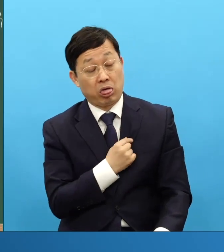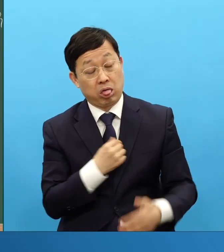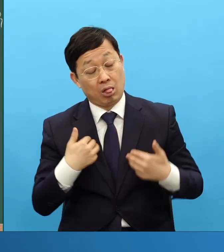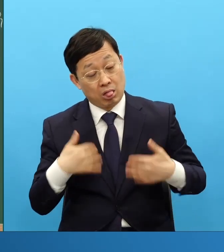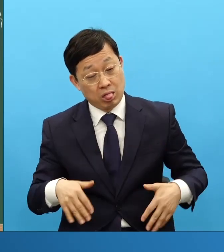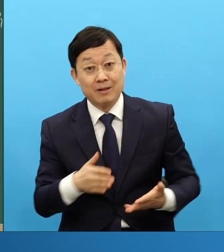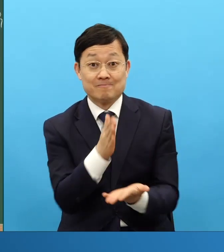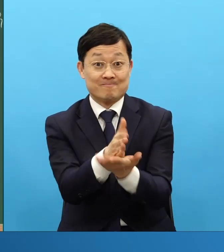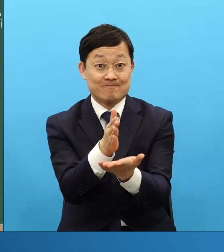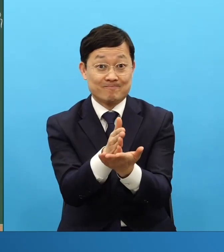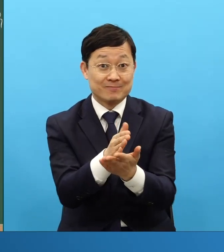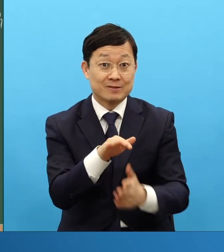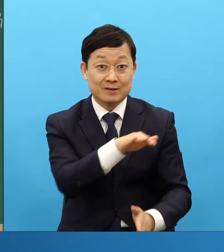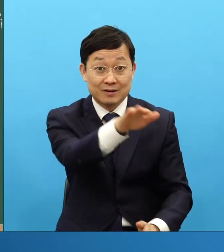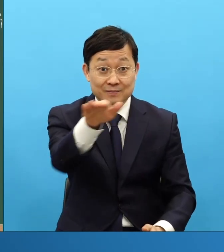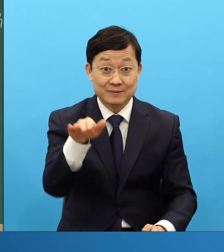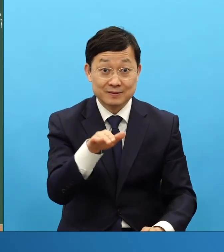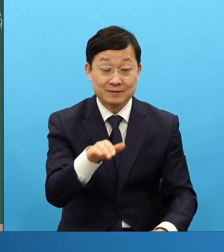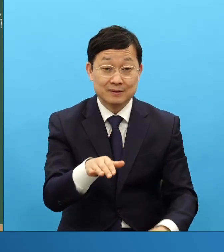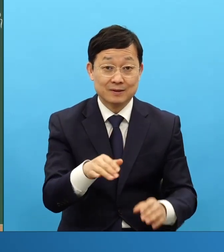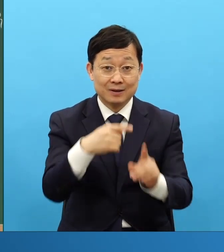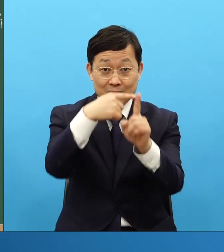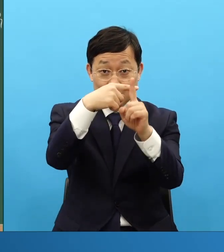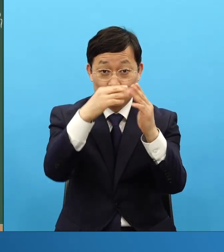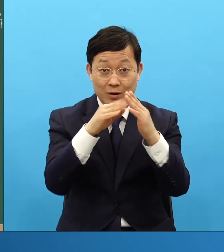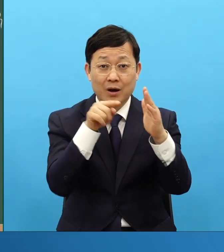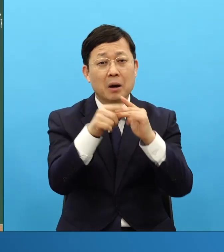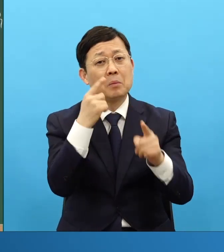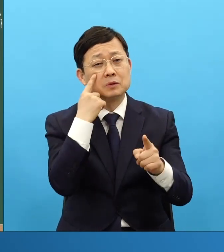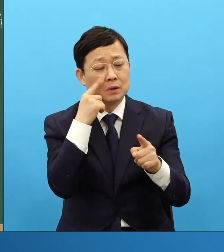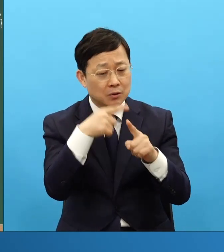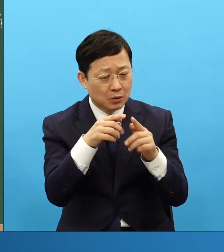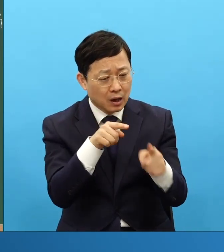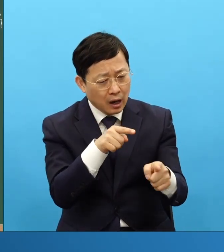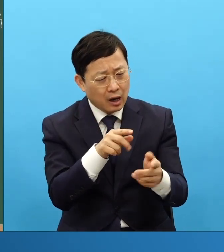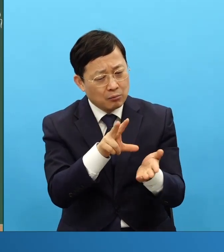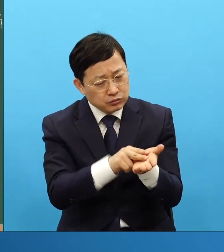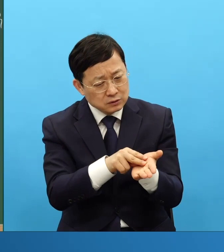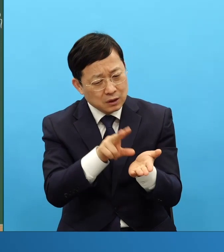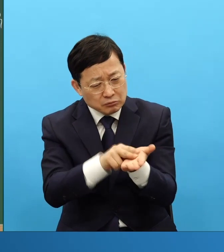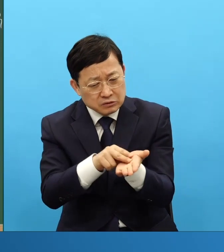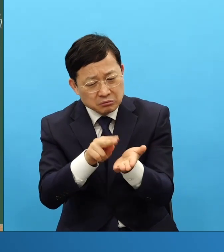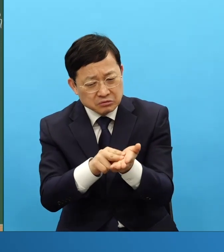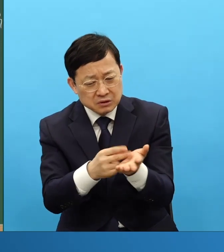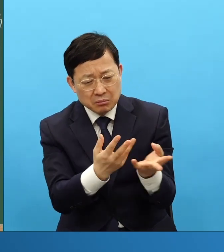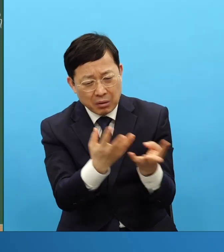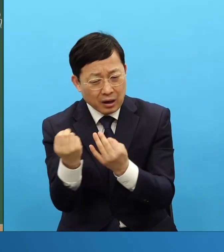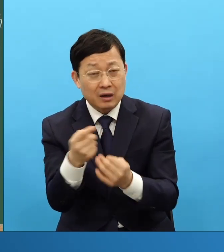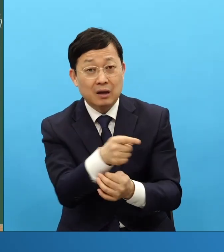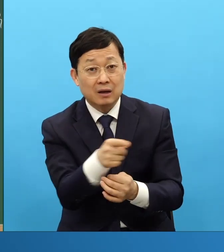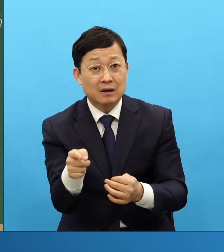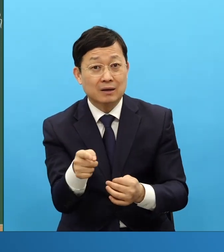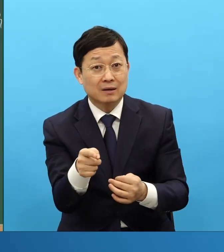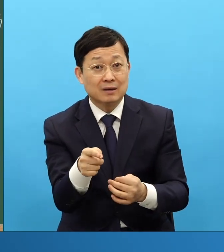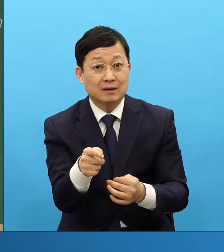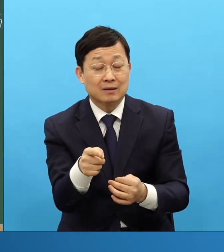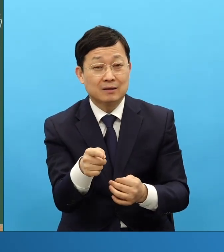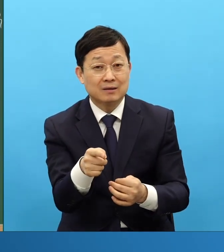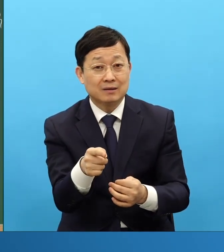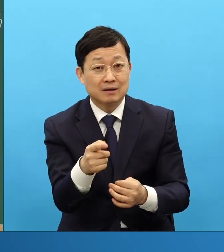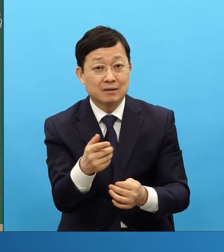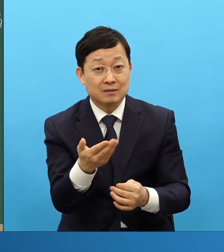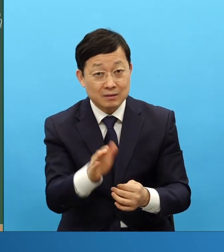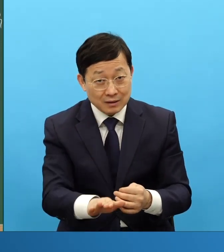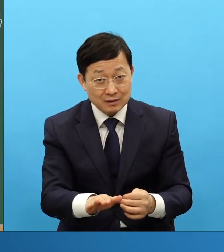마시고 여러분이 교회 가보면 시험 들 거 많을 겁니다. Our business people throughout the nation, the world, don't lose your strength. When you go to church, there'll be many things